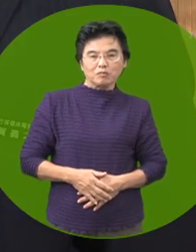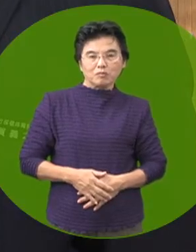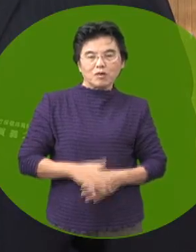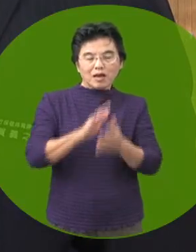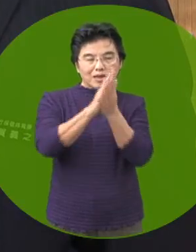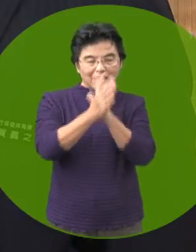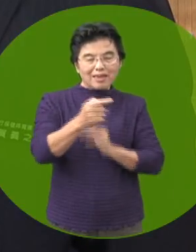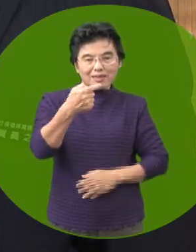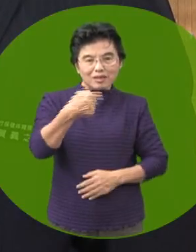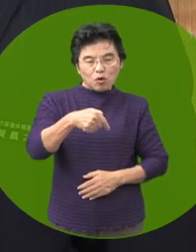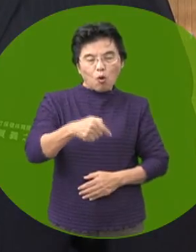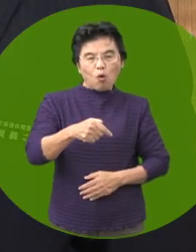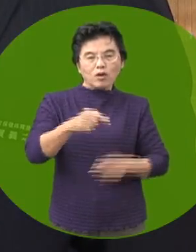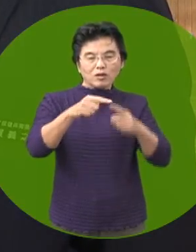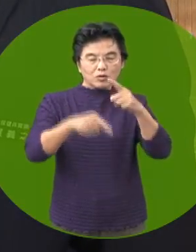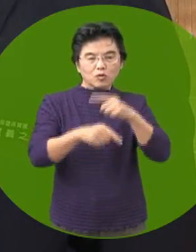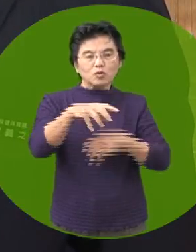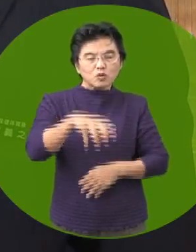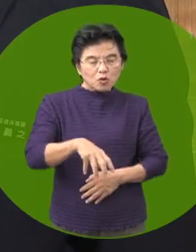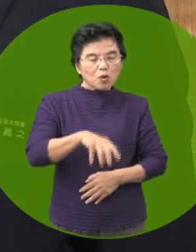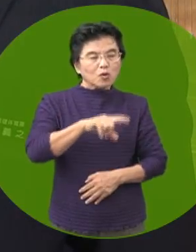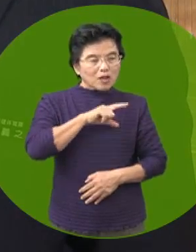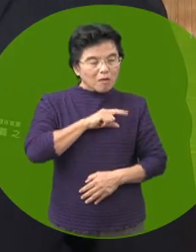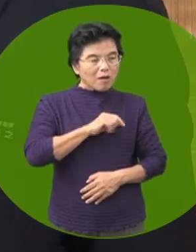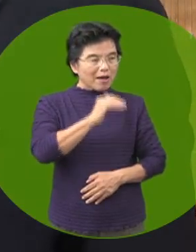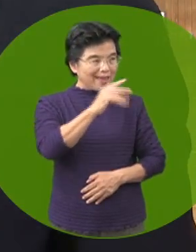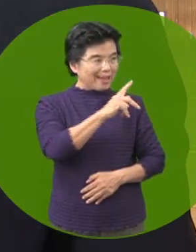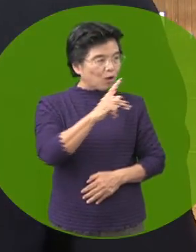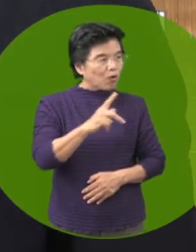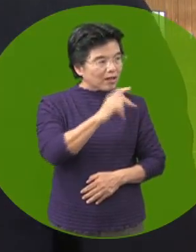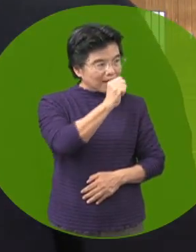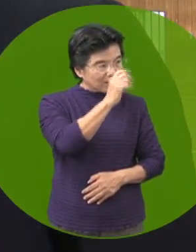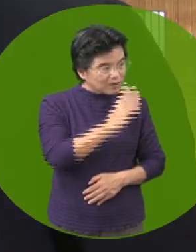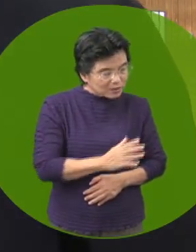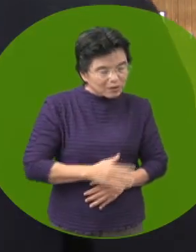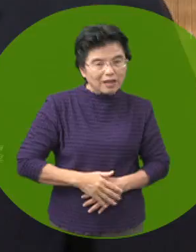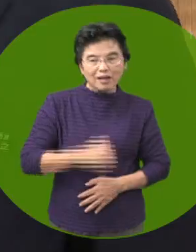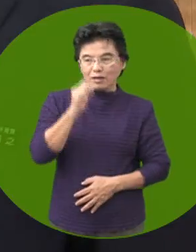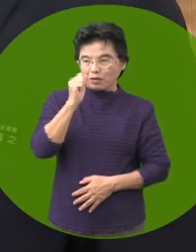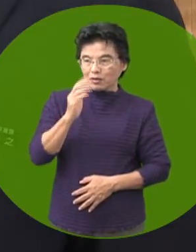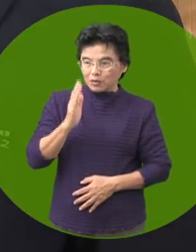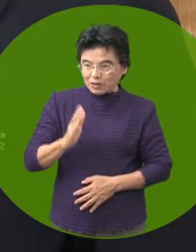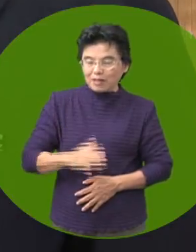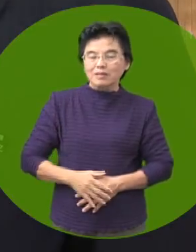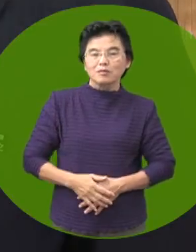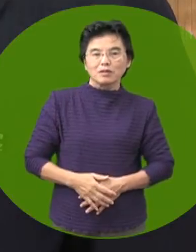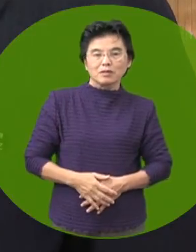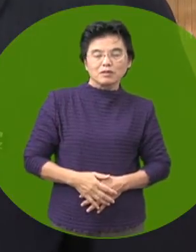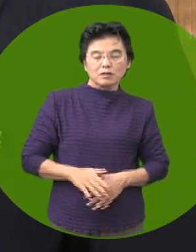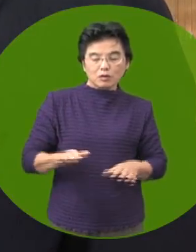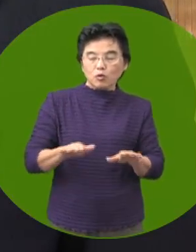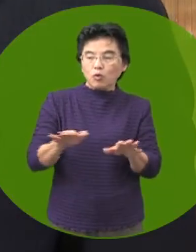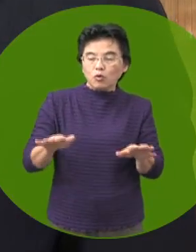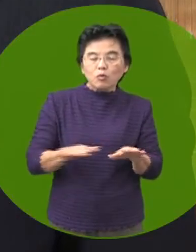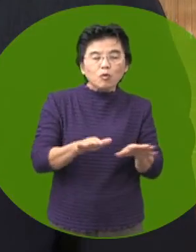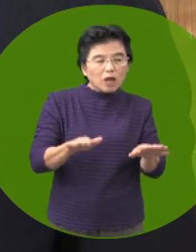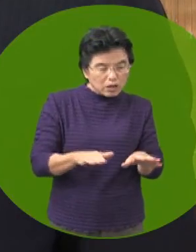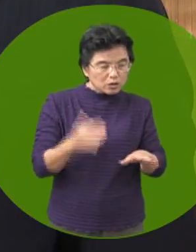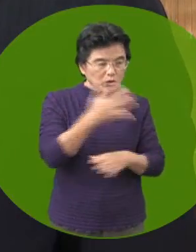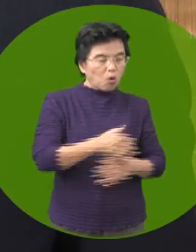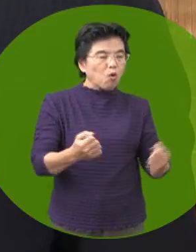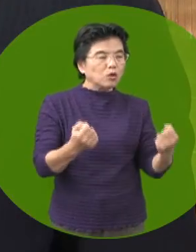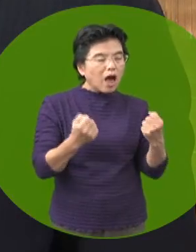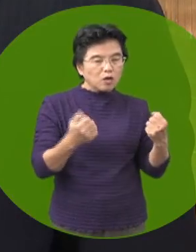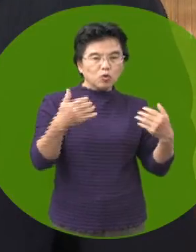県教育長の古賀さんに伺います。古賀さん、よろしくお願いします。 よろしくお願いします。 子どもたちの体力の低